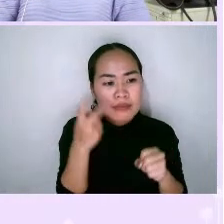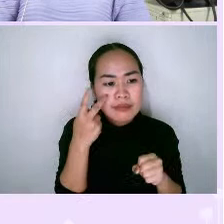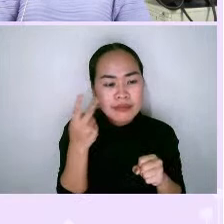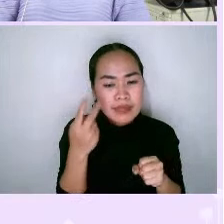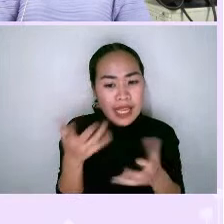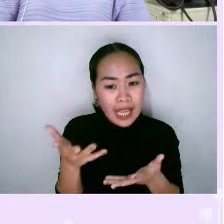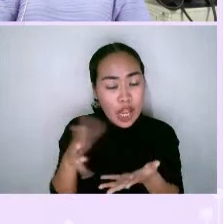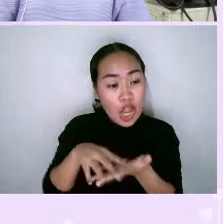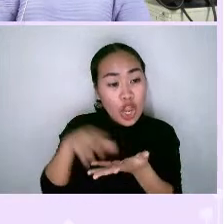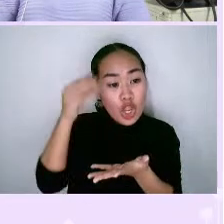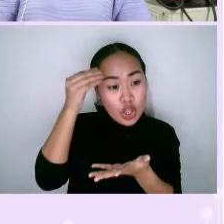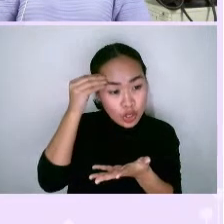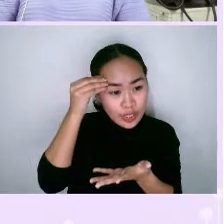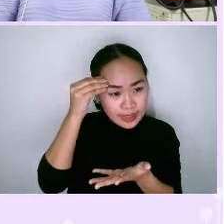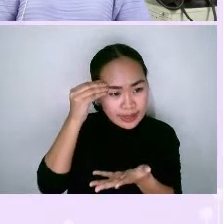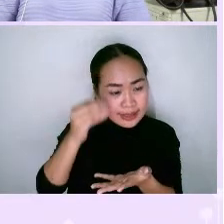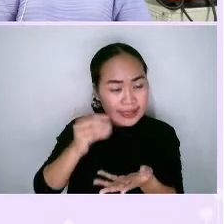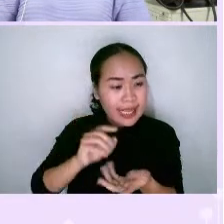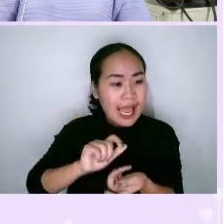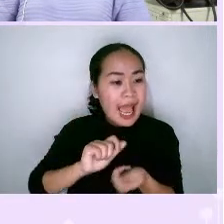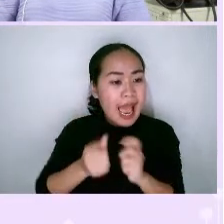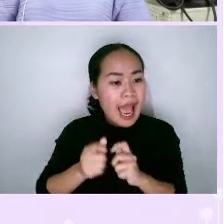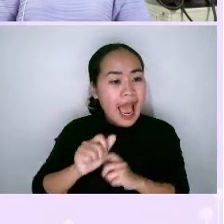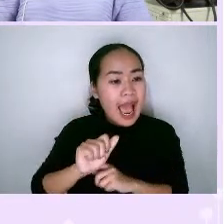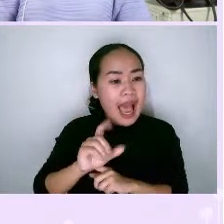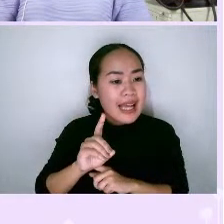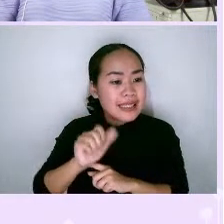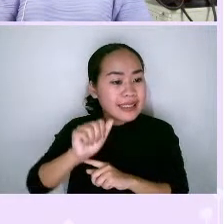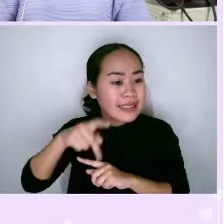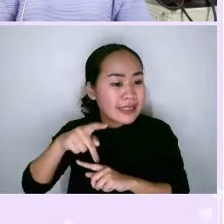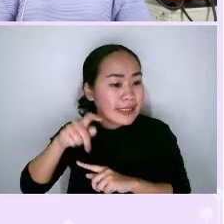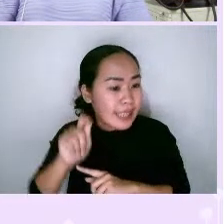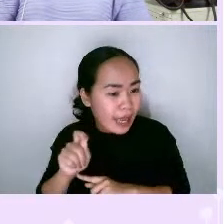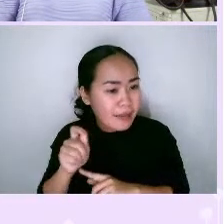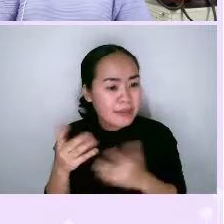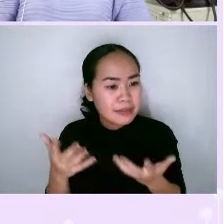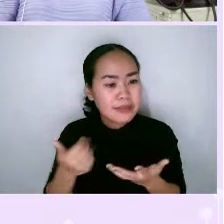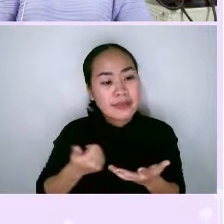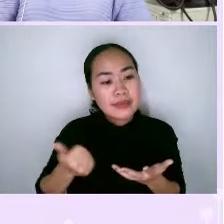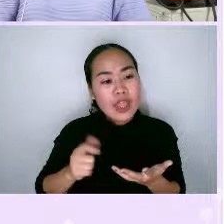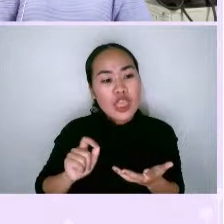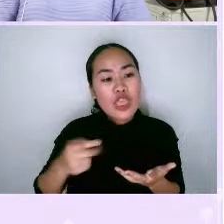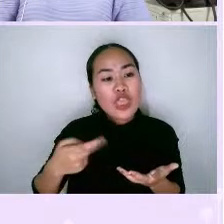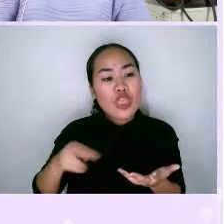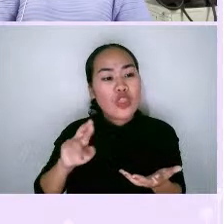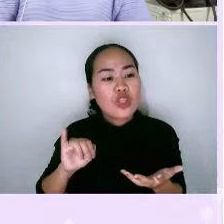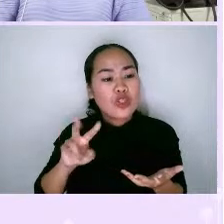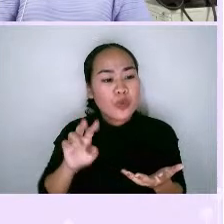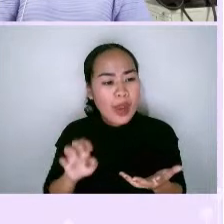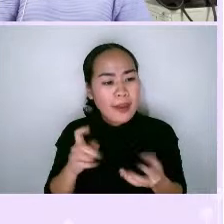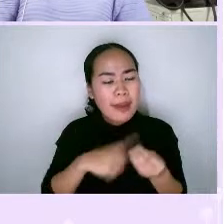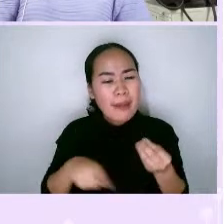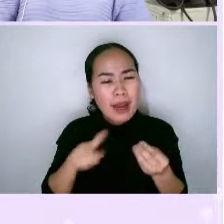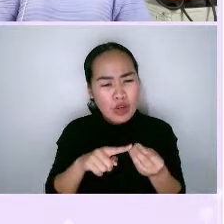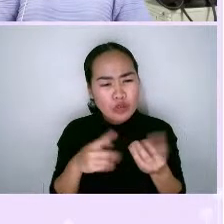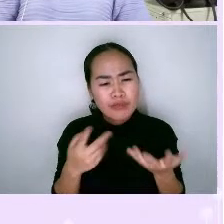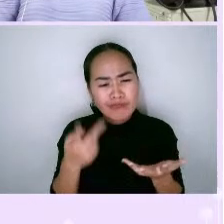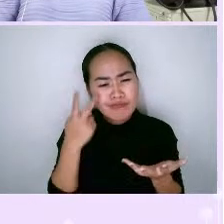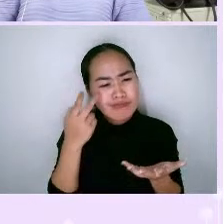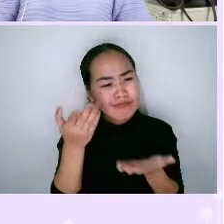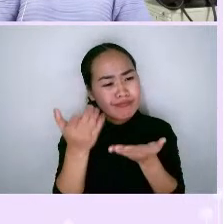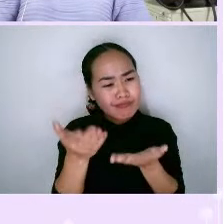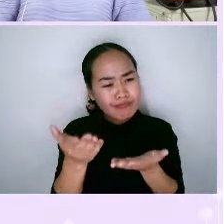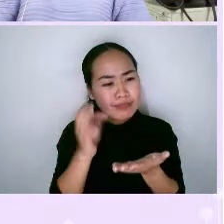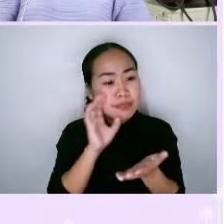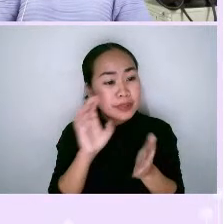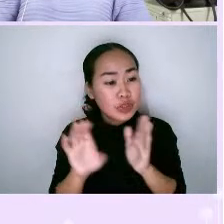Adapt, Thrive, okay, which integrates the aspects of career development support such as career,